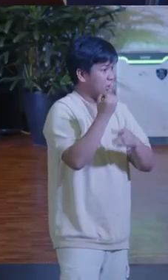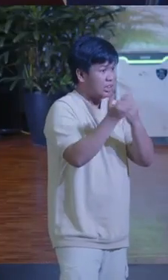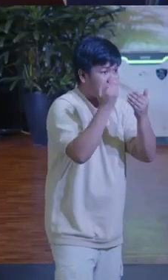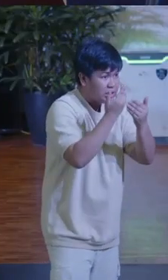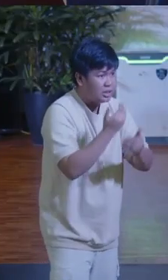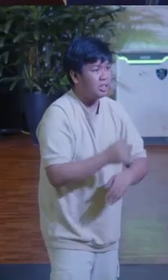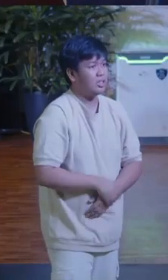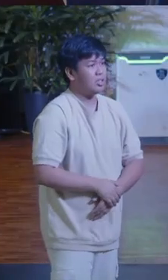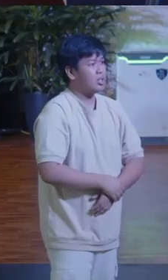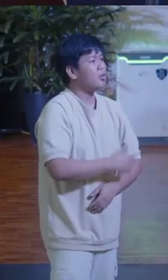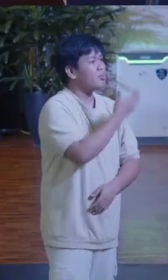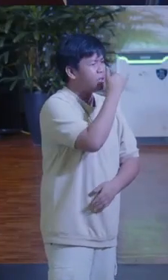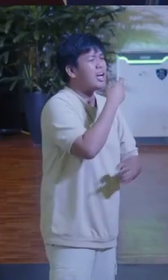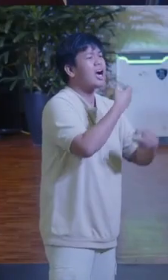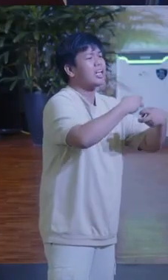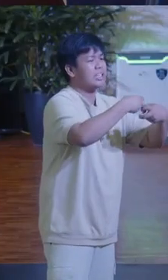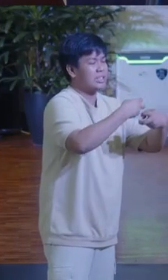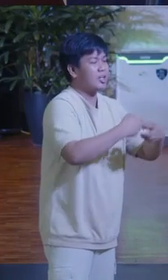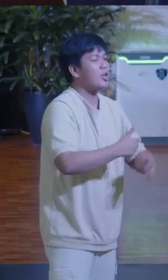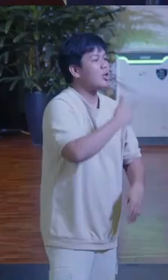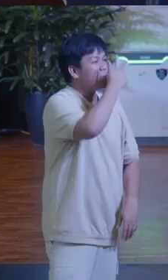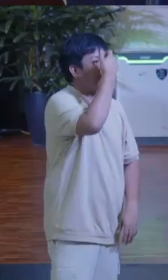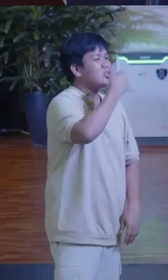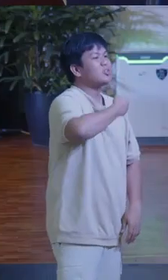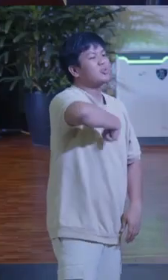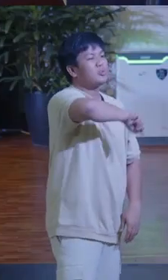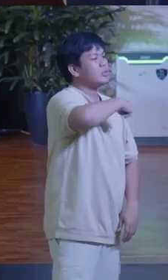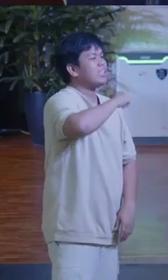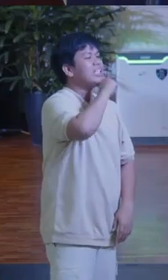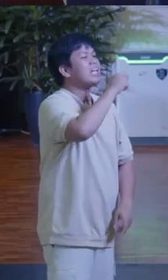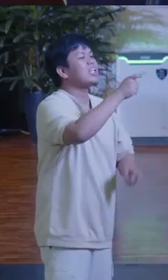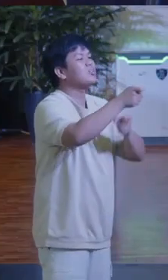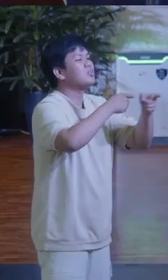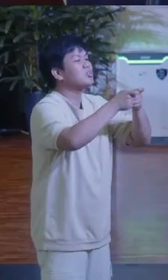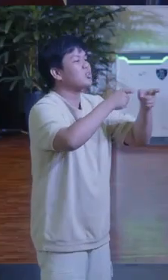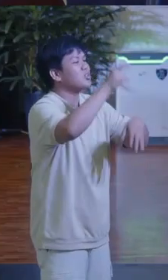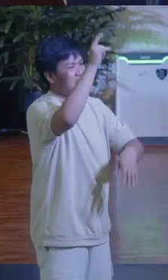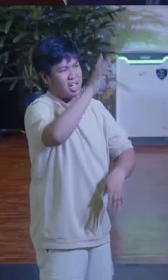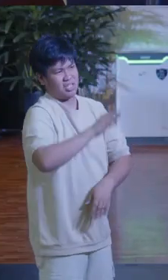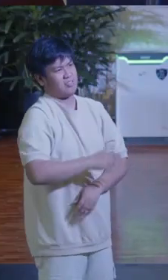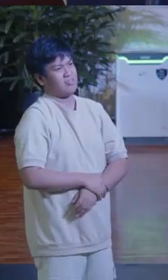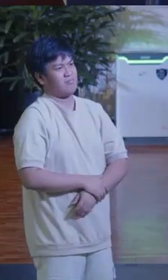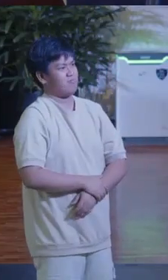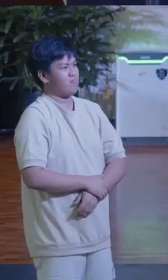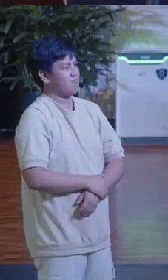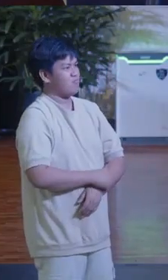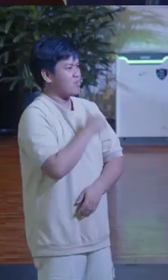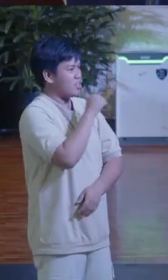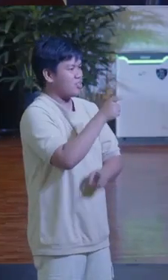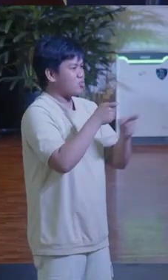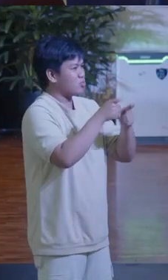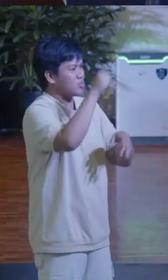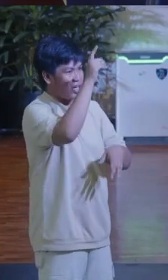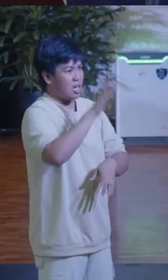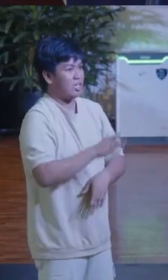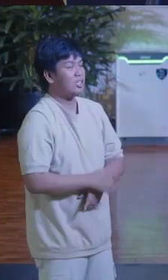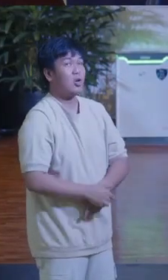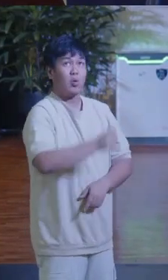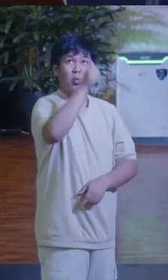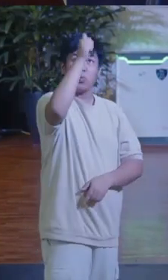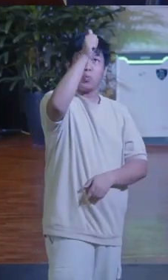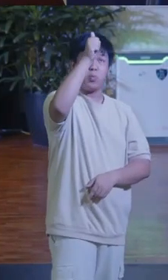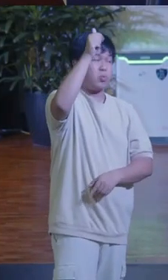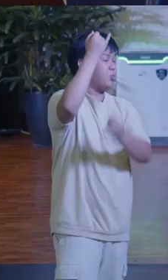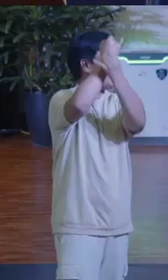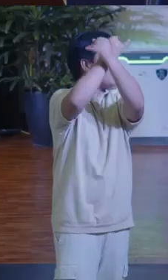Bakit mahirap? Kasi hindi natin kontrolado ang Diyos. Wala tayong pwedeng